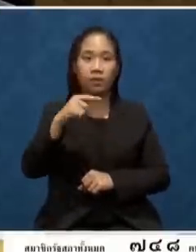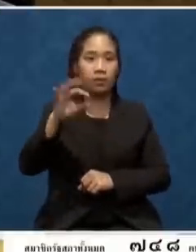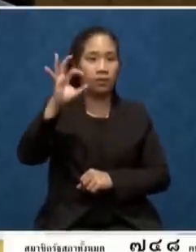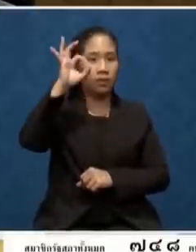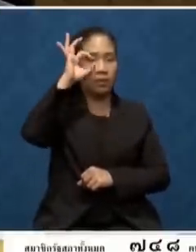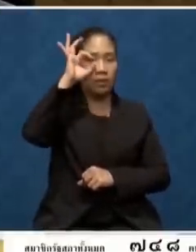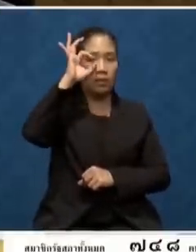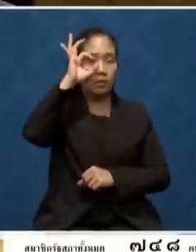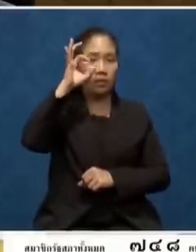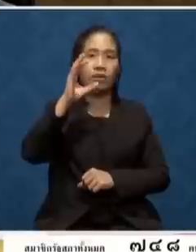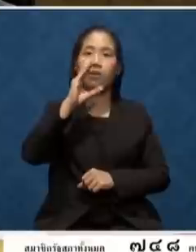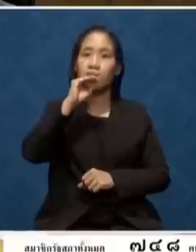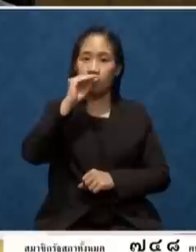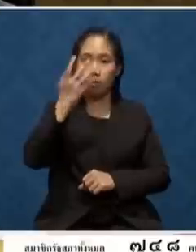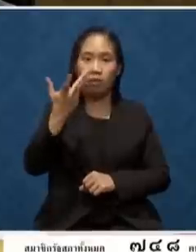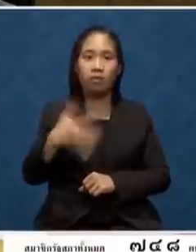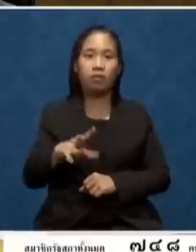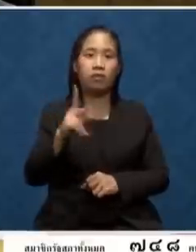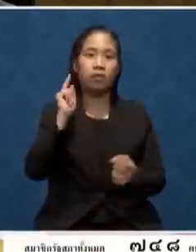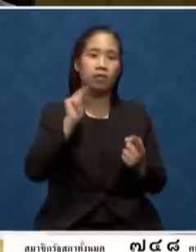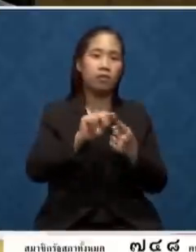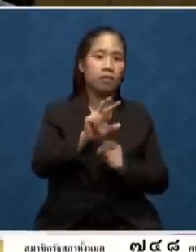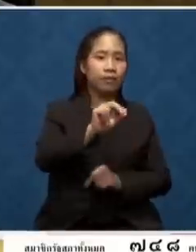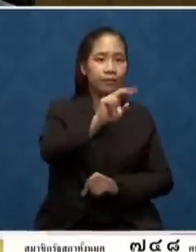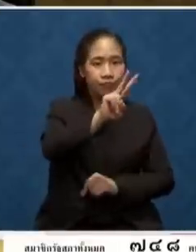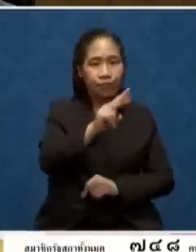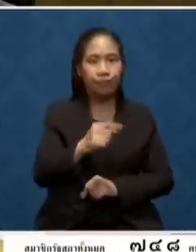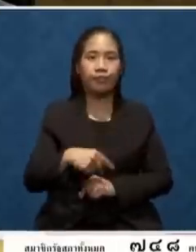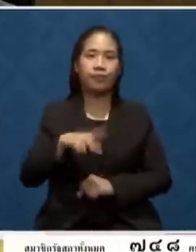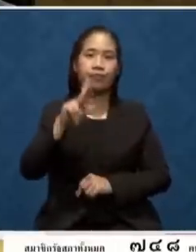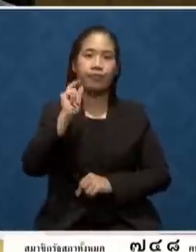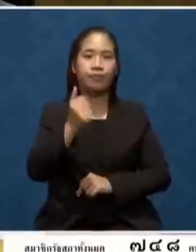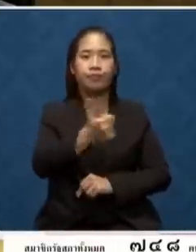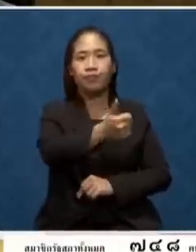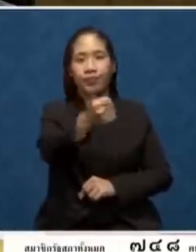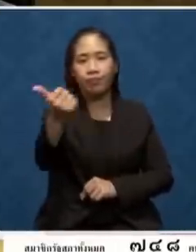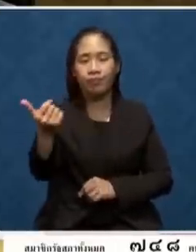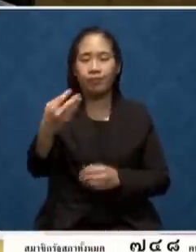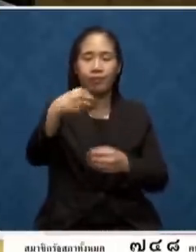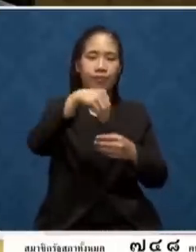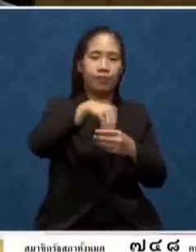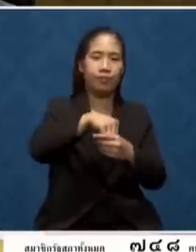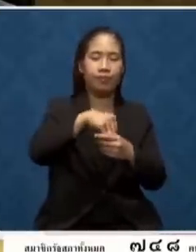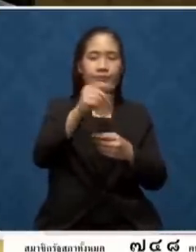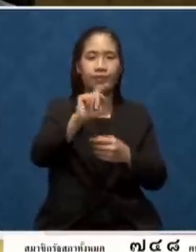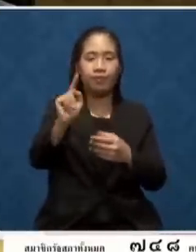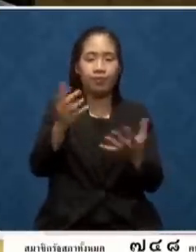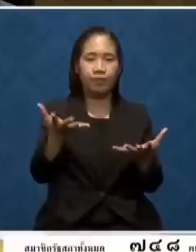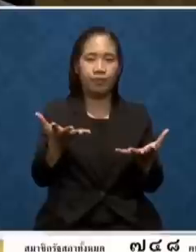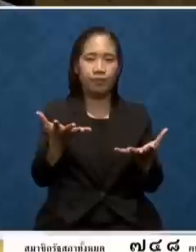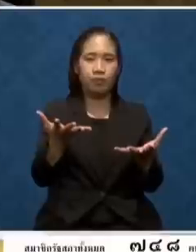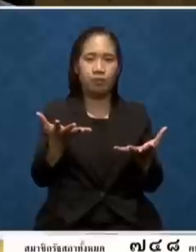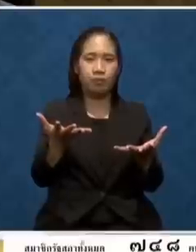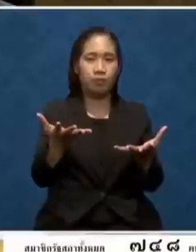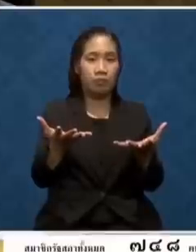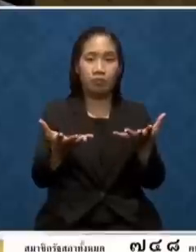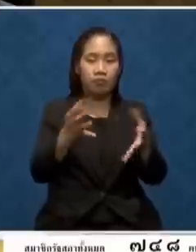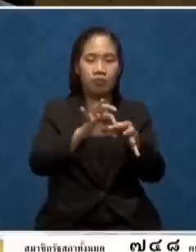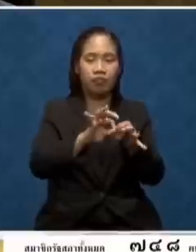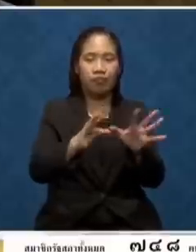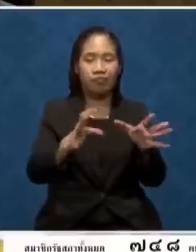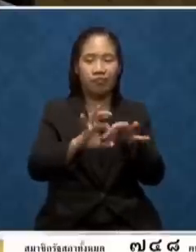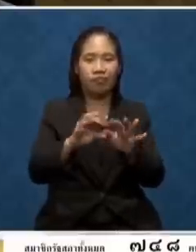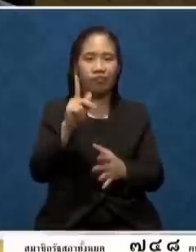ก็ได้พูดไปแล้วว่าข้อที่ 32บ้างข้ออื่นบ้างอยู่ในหมวดนั้นไม่มีอะไรเกี่ยวกับข้อบังคับ